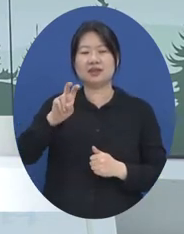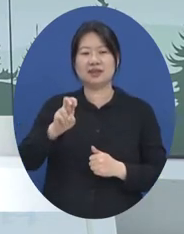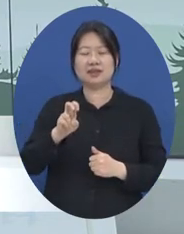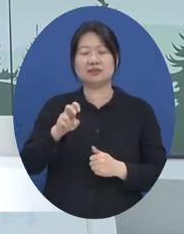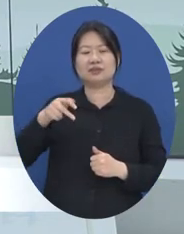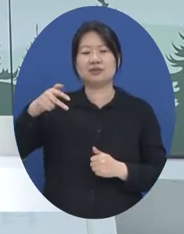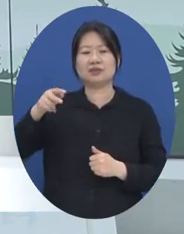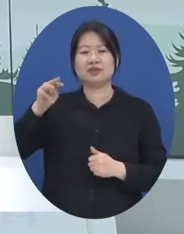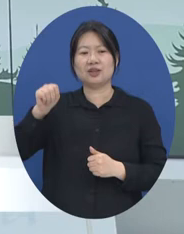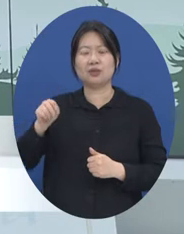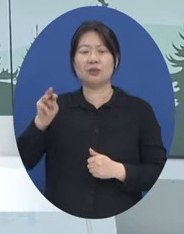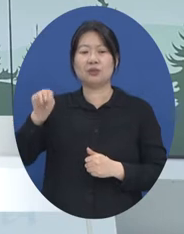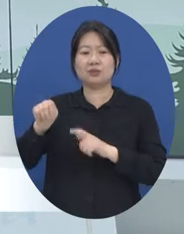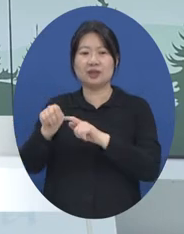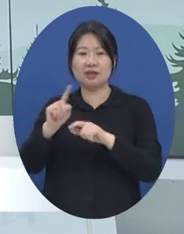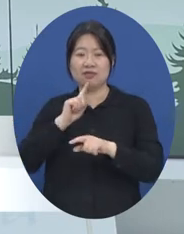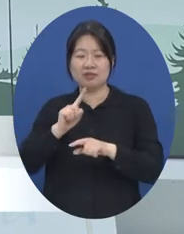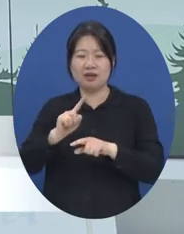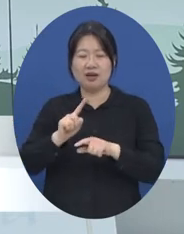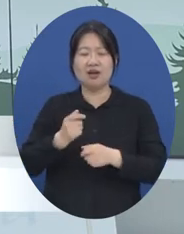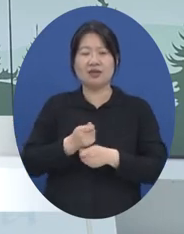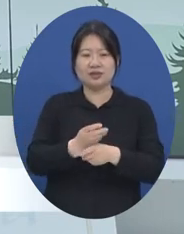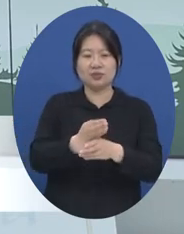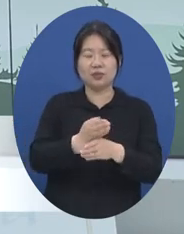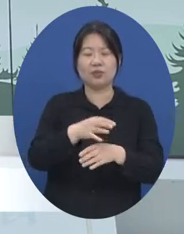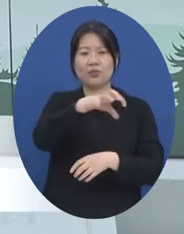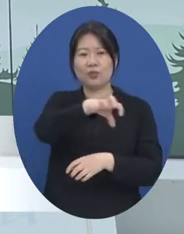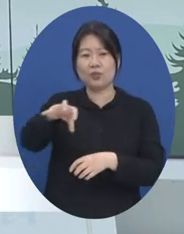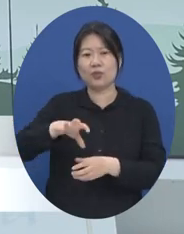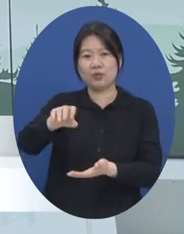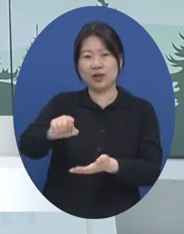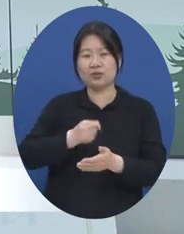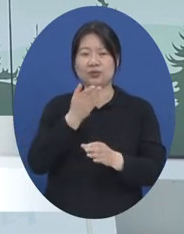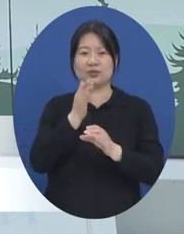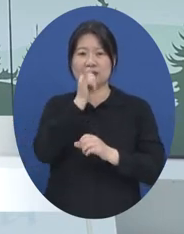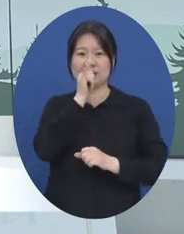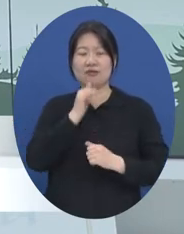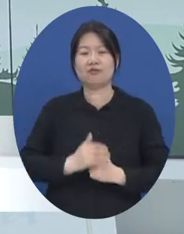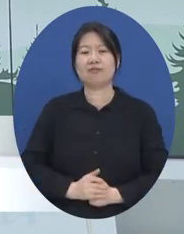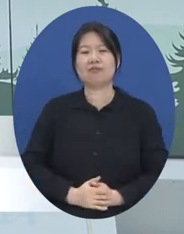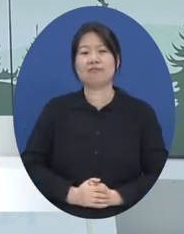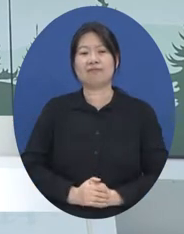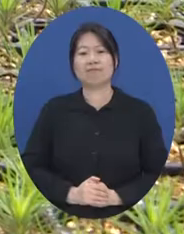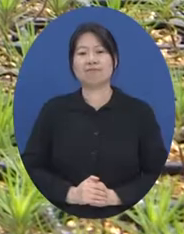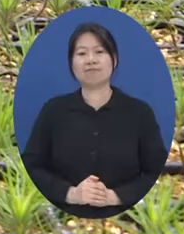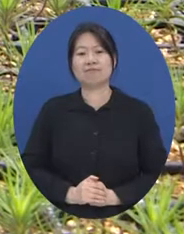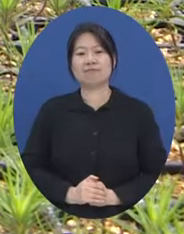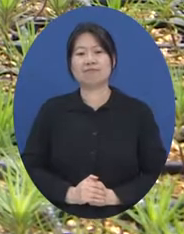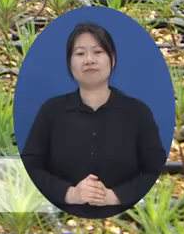4,020제곱미터 규모의 최첨단 양묘장을 갖추고 있는데요. 김태희 기자가 다녀왔습니다.